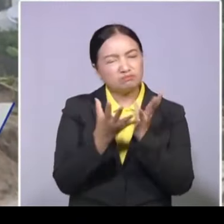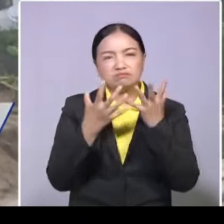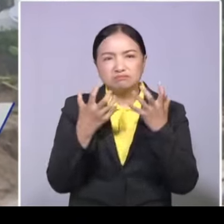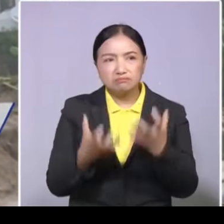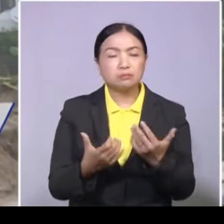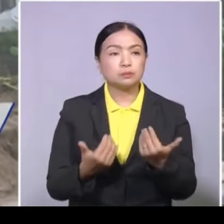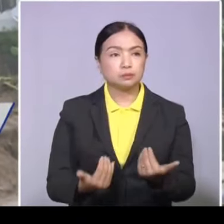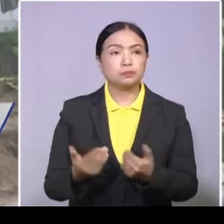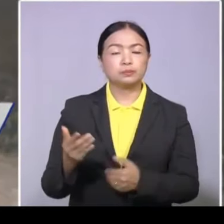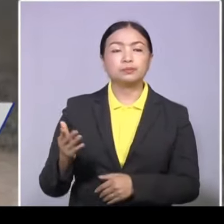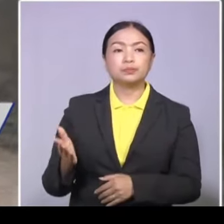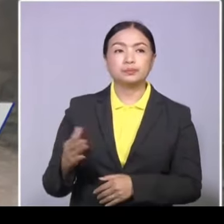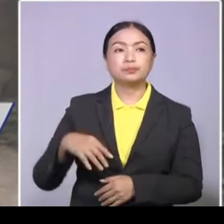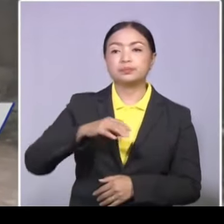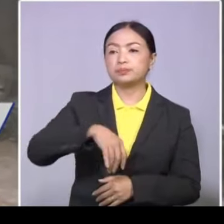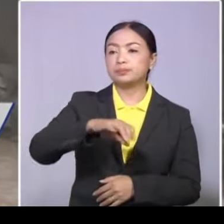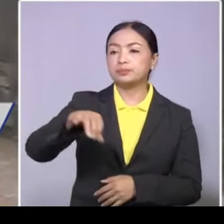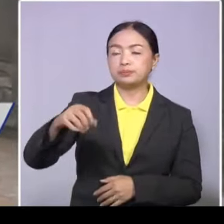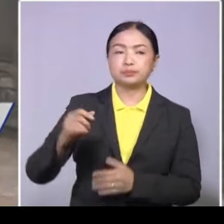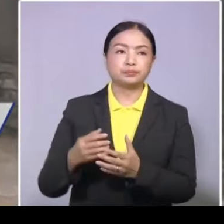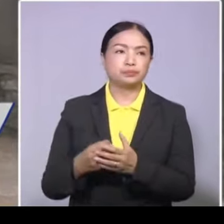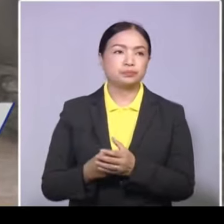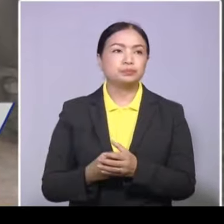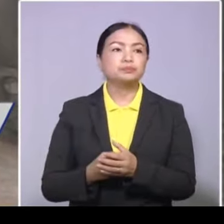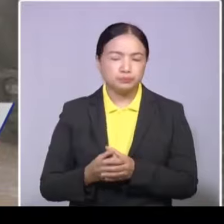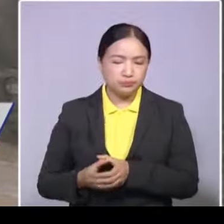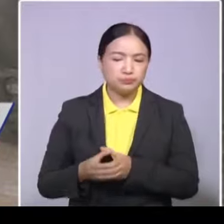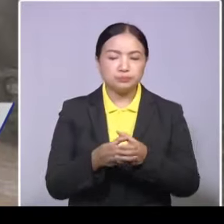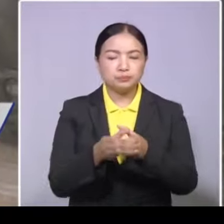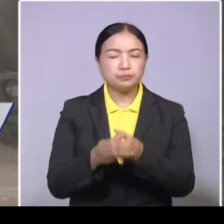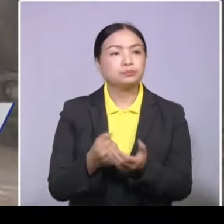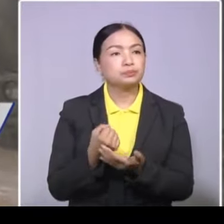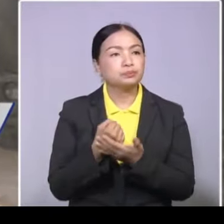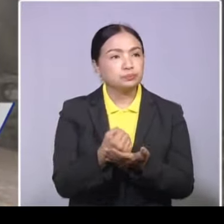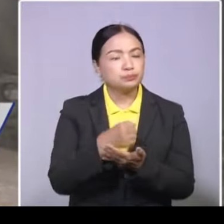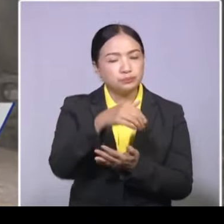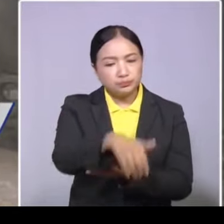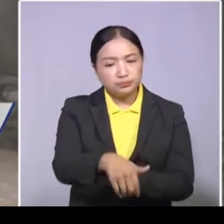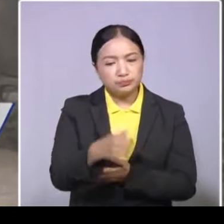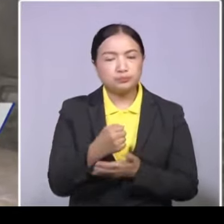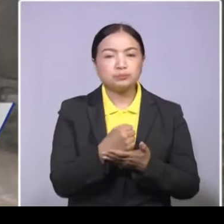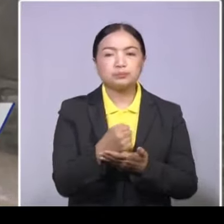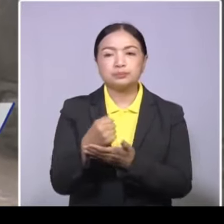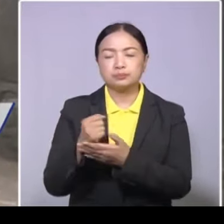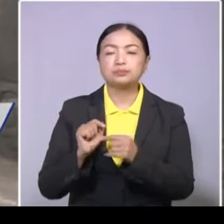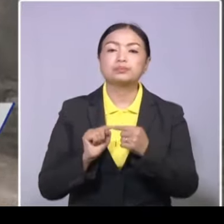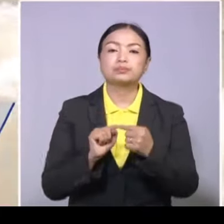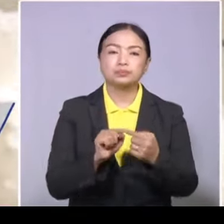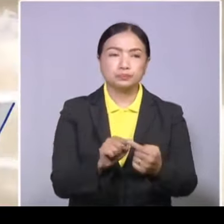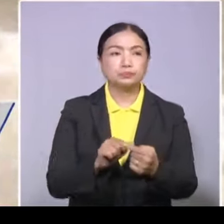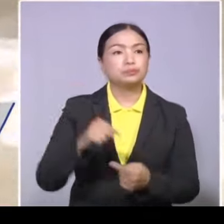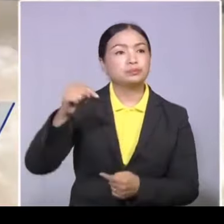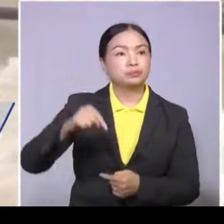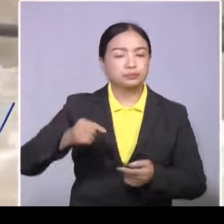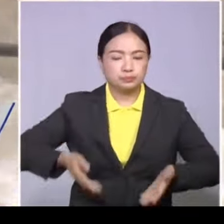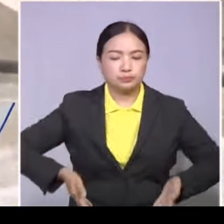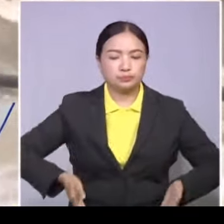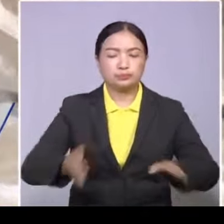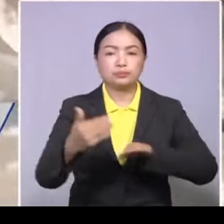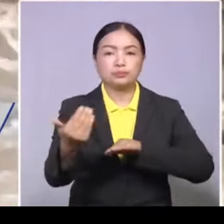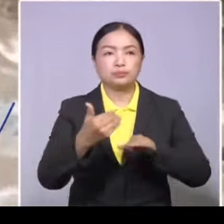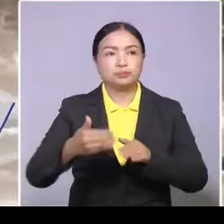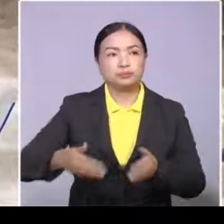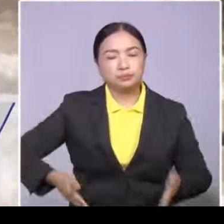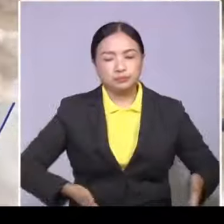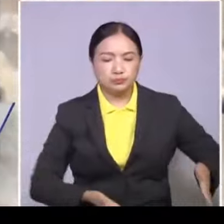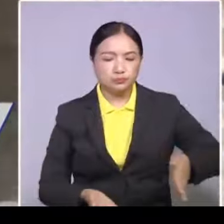วันนี้จิตอาสาจากหน่วยงานต่างๆยังคงระดมกำลังเข้าพื้นที่เพื่อเร่งให้ความช่วยเหลือต่อเนื่องค่ะโดยเฉพาะพื้นที่ถนนคูคลองต่